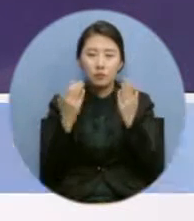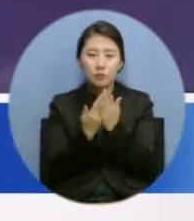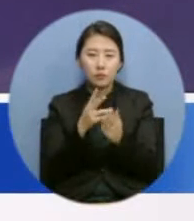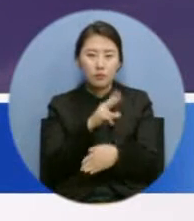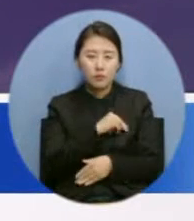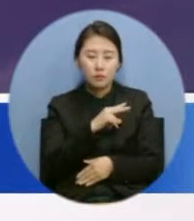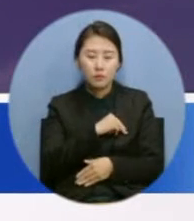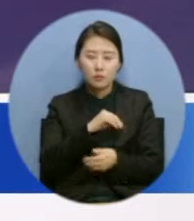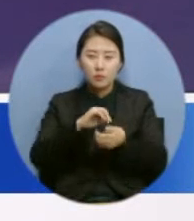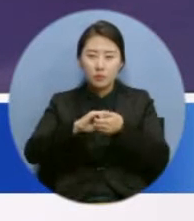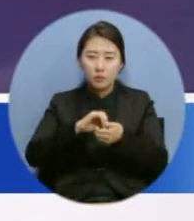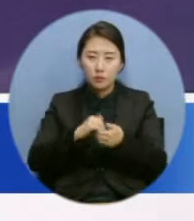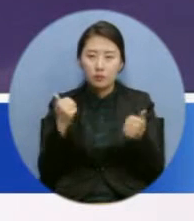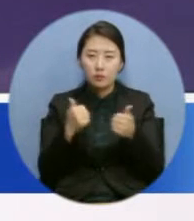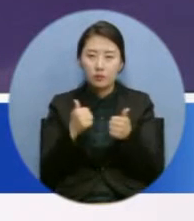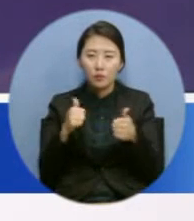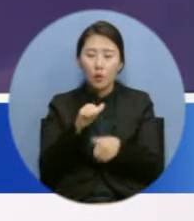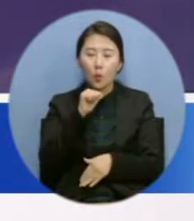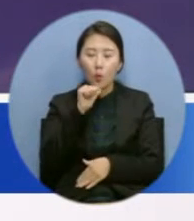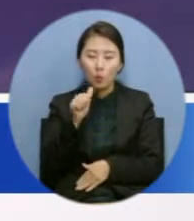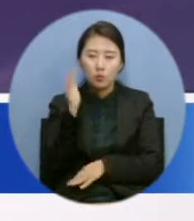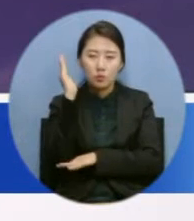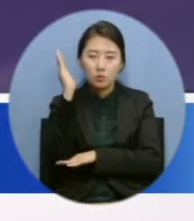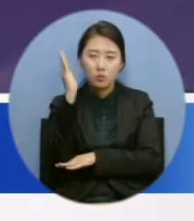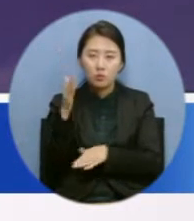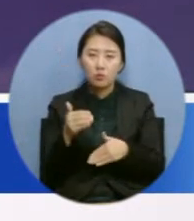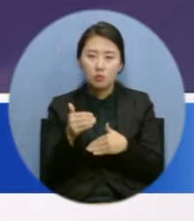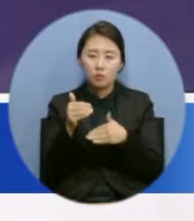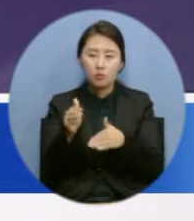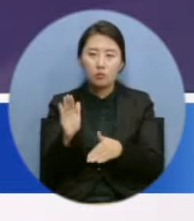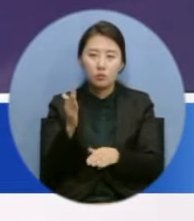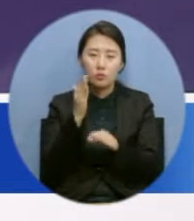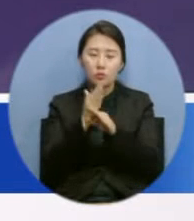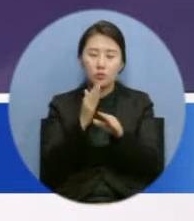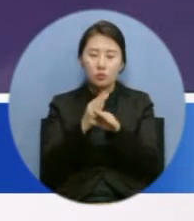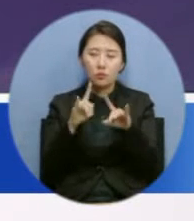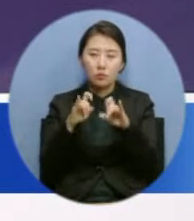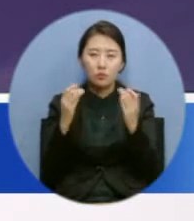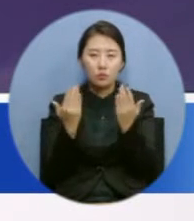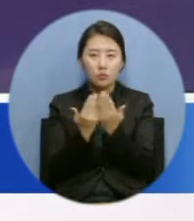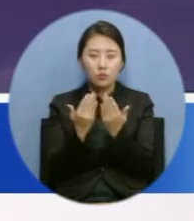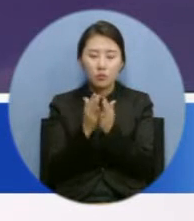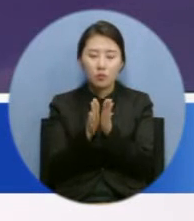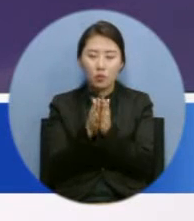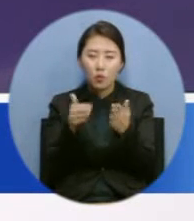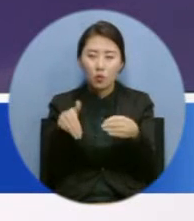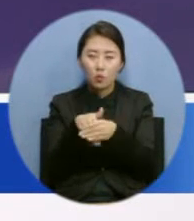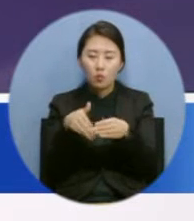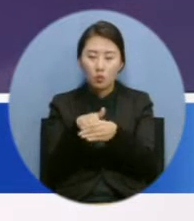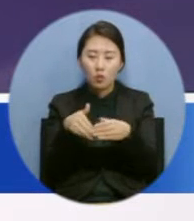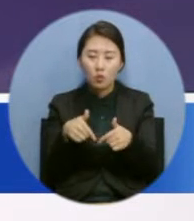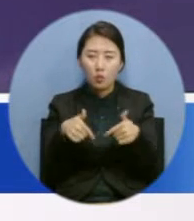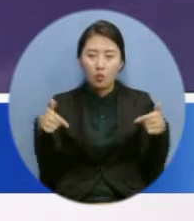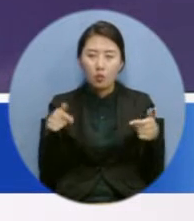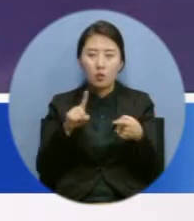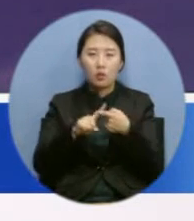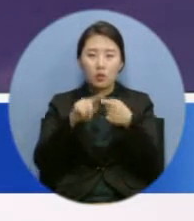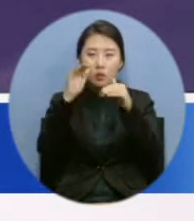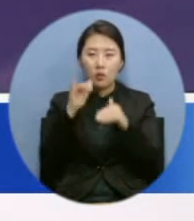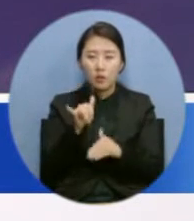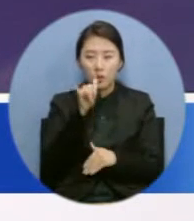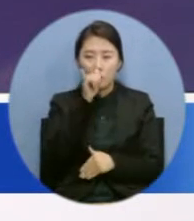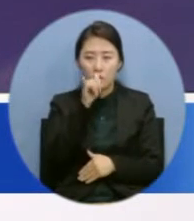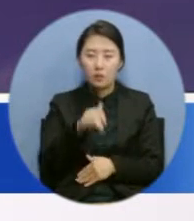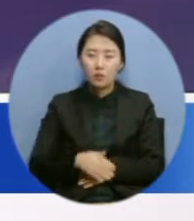성북구의회 정례회에서는 의원들의 5분 발언도 진행됐는데요. 그중에서 성북구 도서문화 활성화에 대한 내용도 있었습니다.